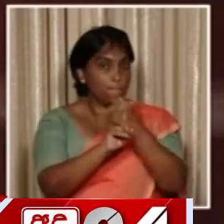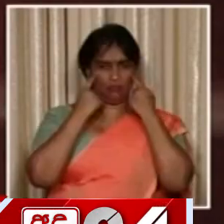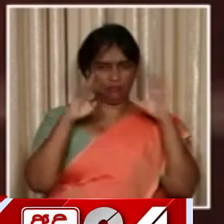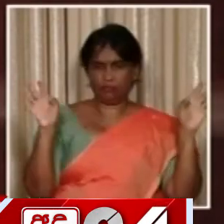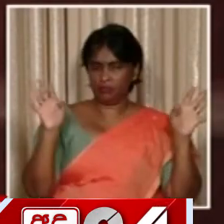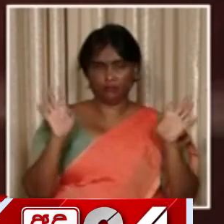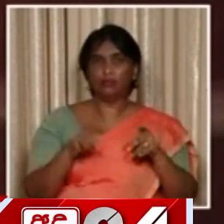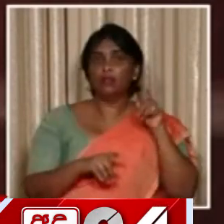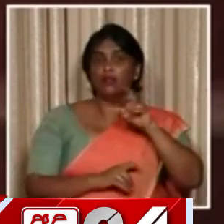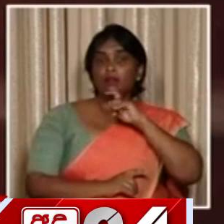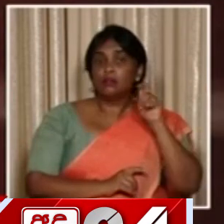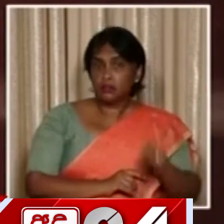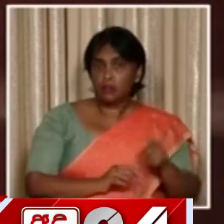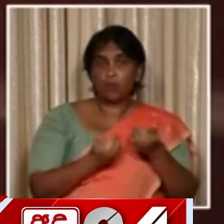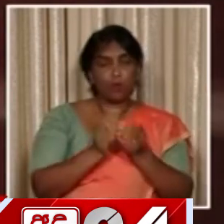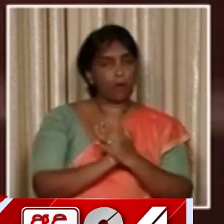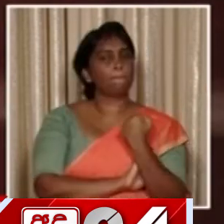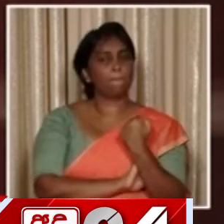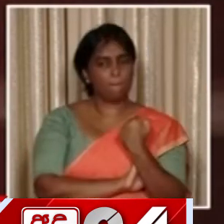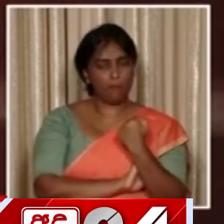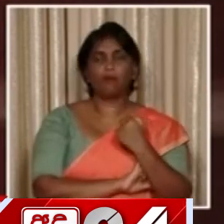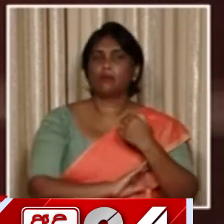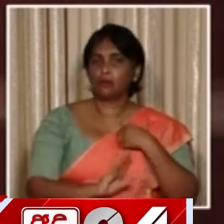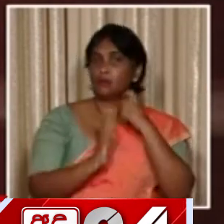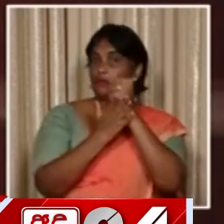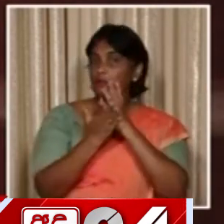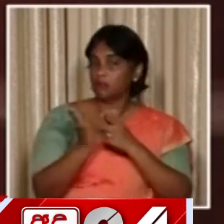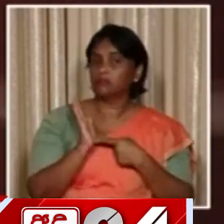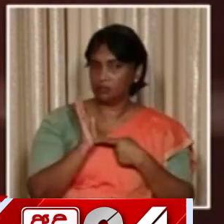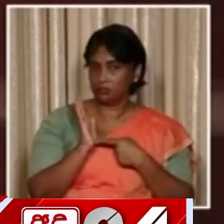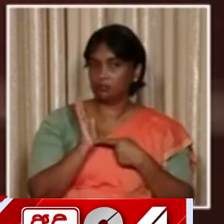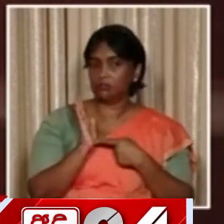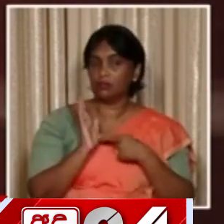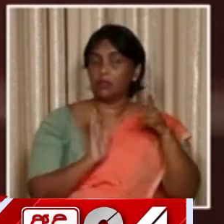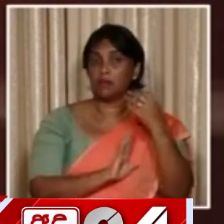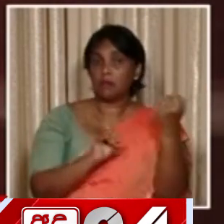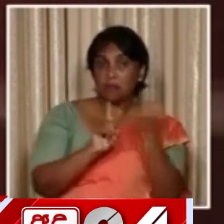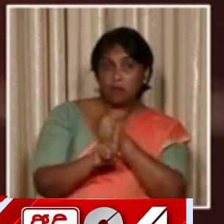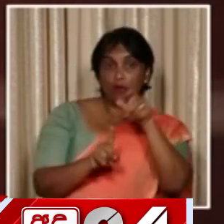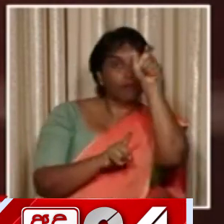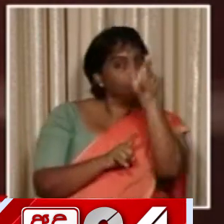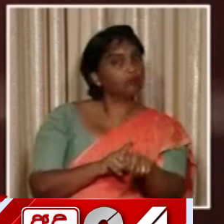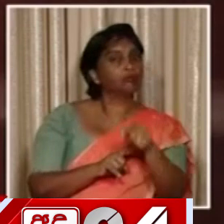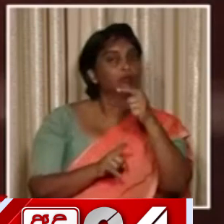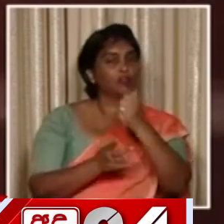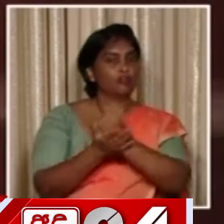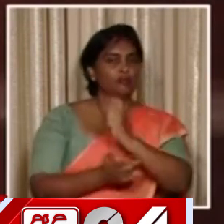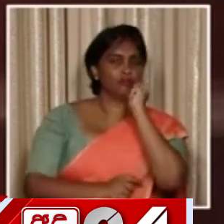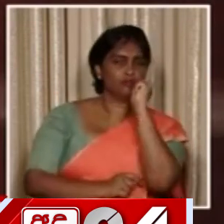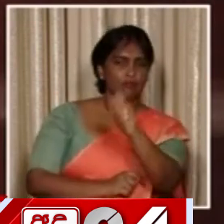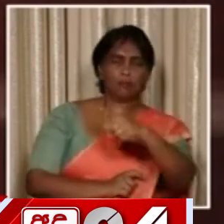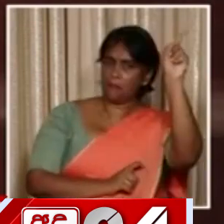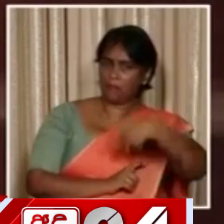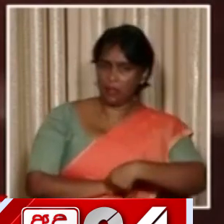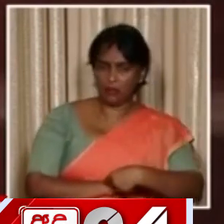නම් ඒ විනිසුරුවරයාට සම්පූර්ණ බලතල ව්‍යවස්ථානුව දීලා තියෙනවා ඒ බලපෑම් කරපු පුජ්‍යලයාට සිතාසි නිකුත් කරලා ගෙන්න